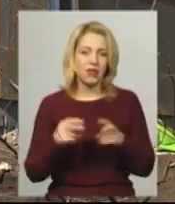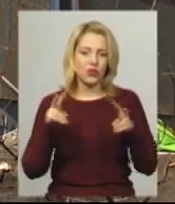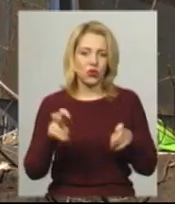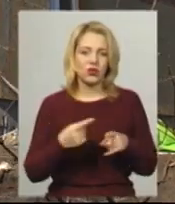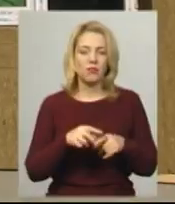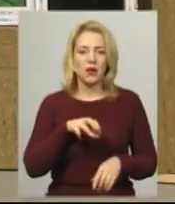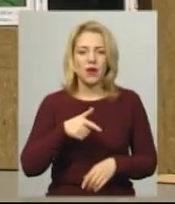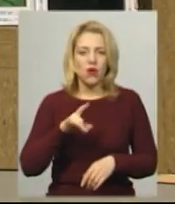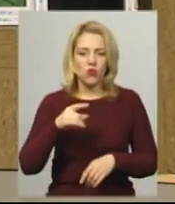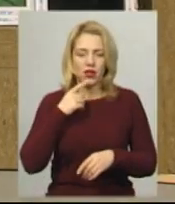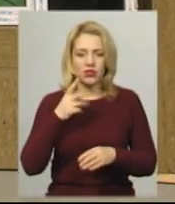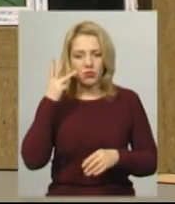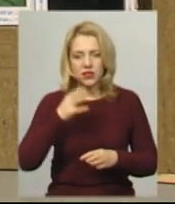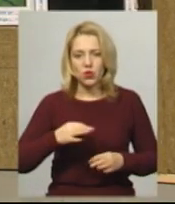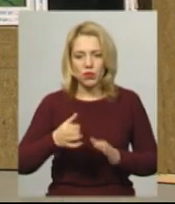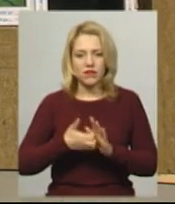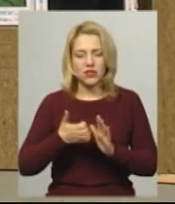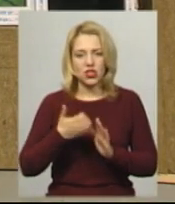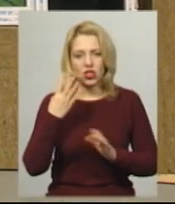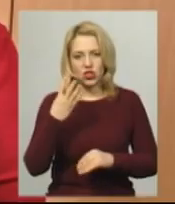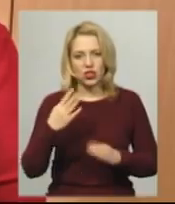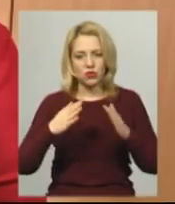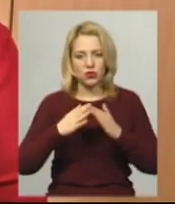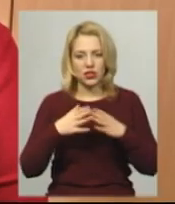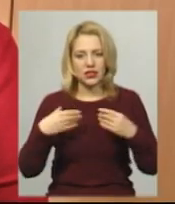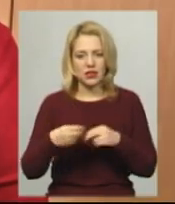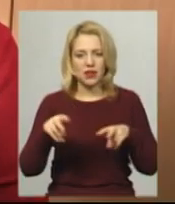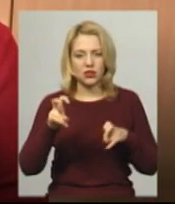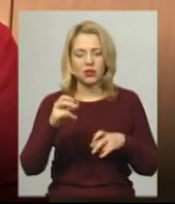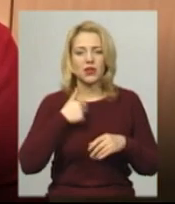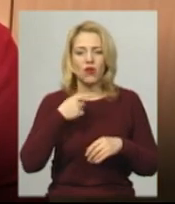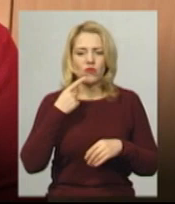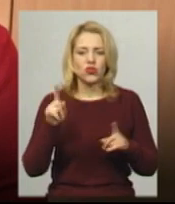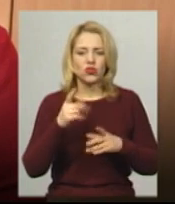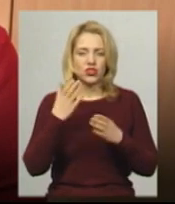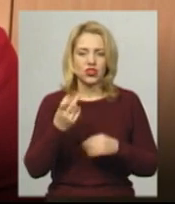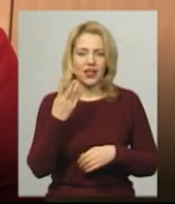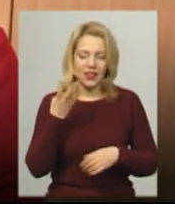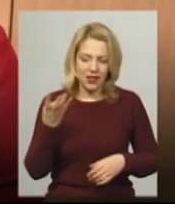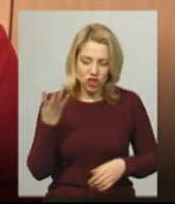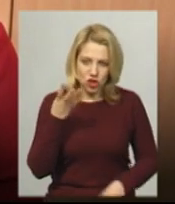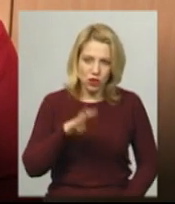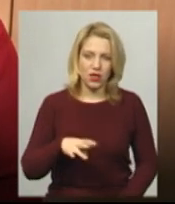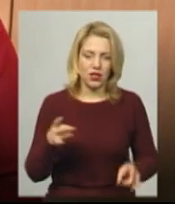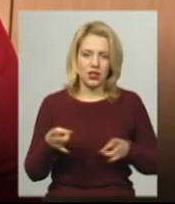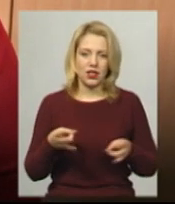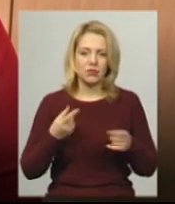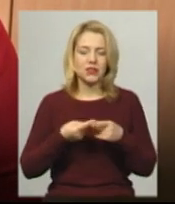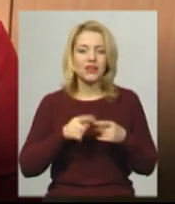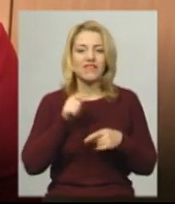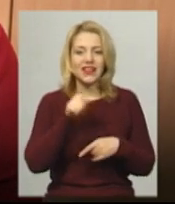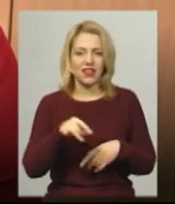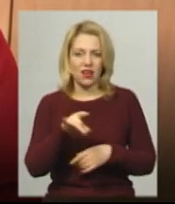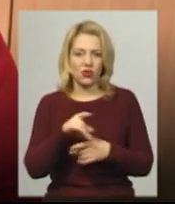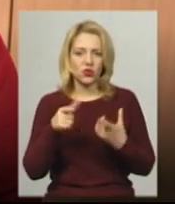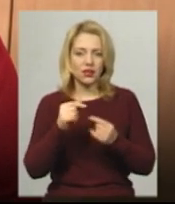каже, в Хмельницькій області не вистачає 4 будинки сімейного типу. Нам треба ще мінімум 4. Нам треба саме в тих районах,